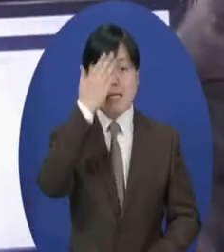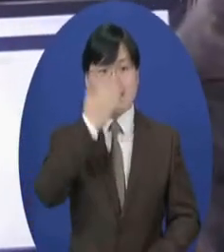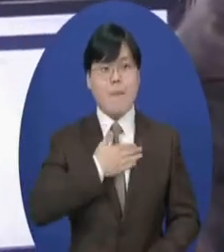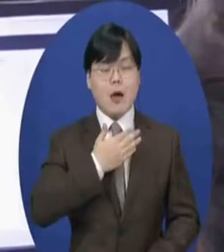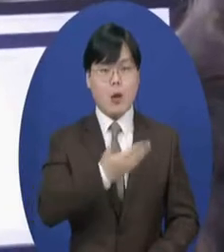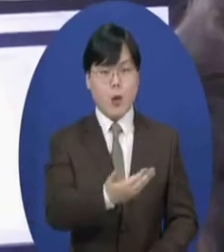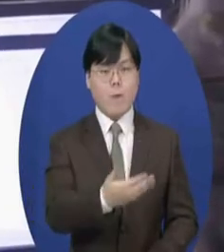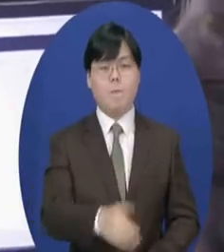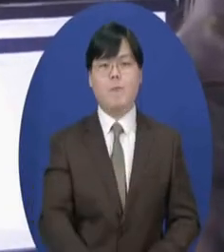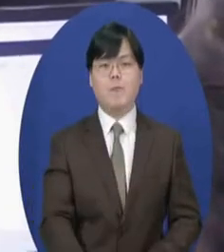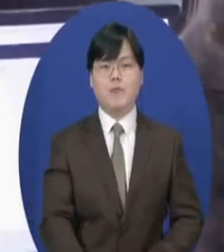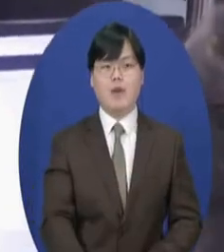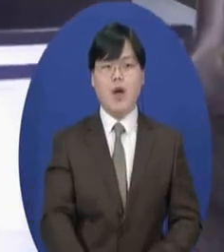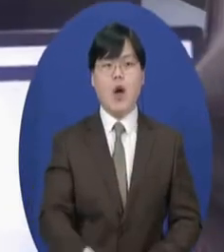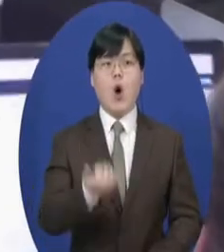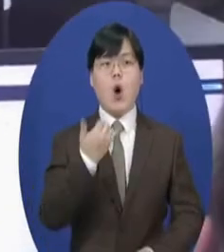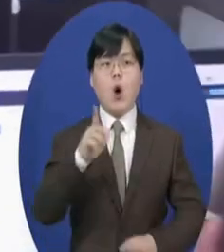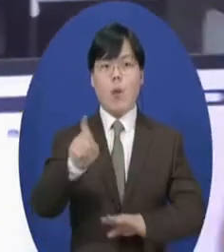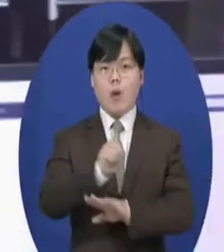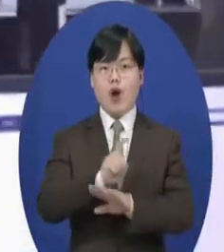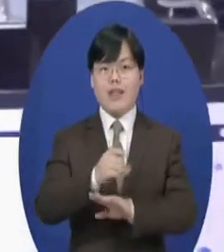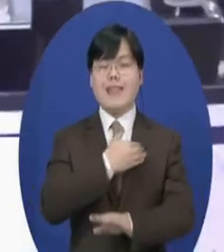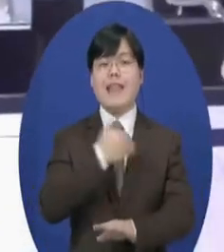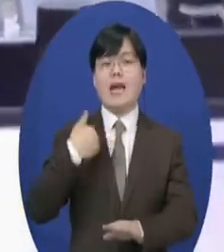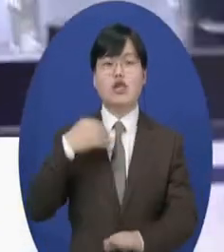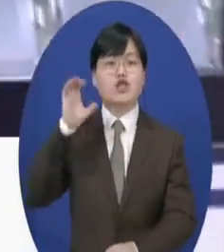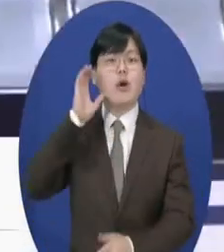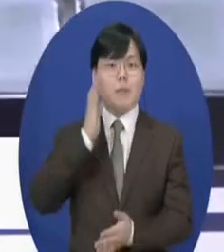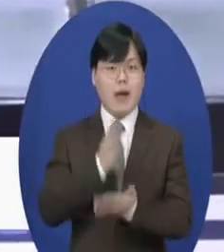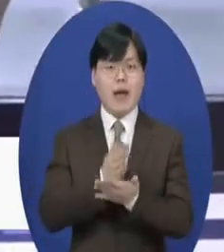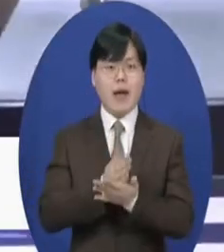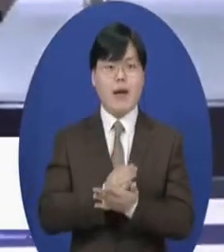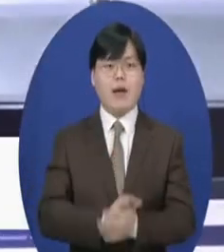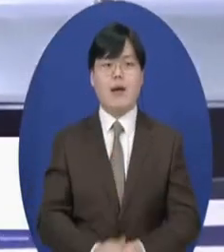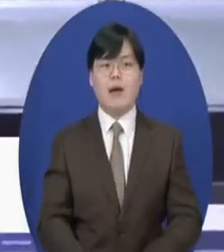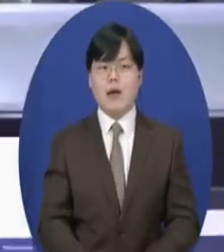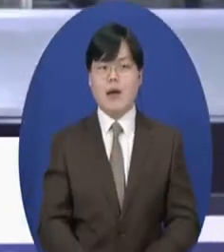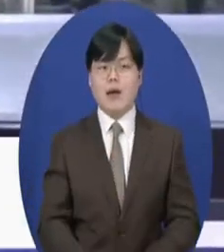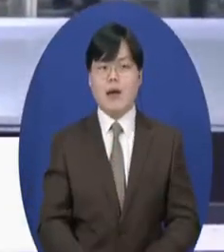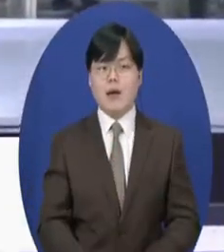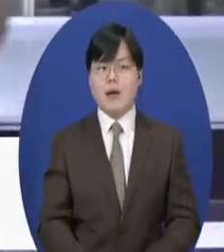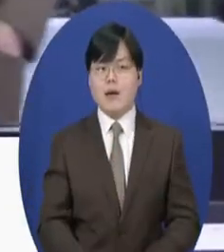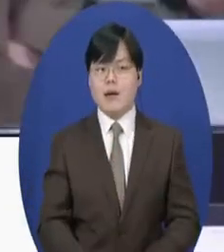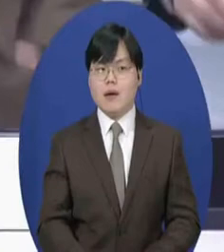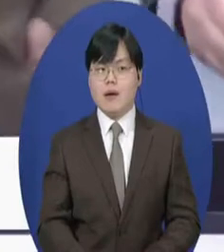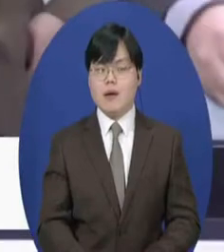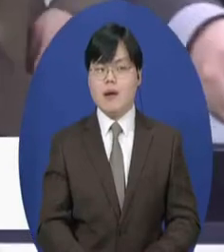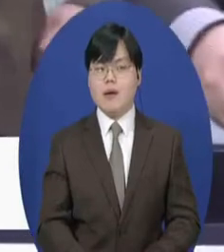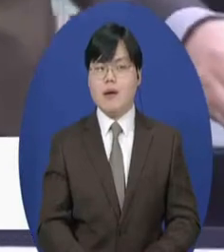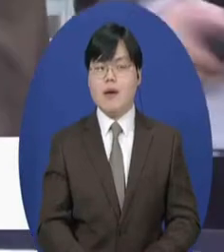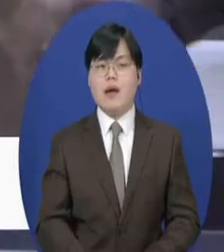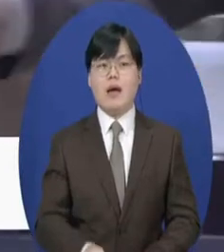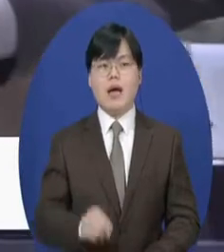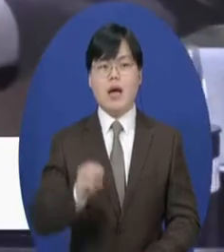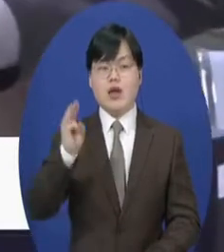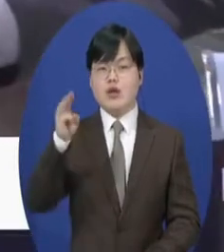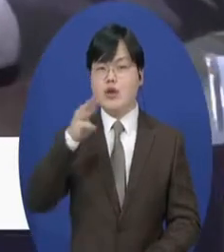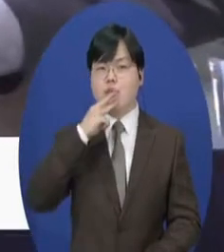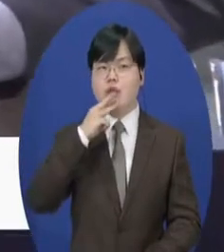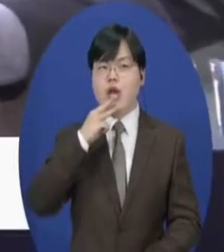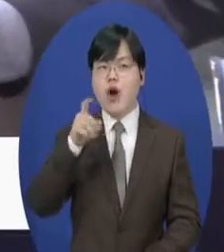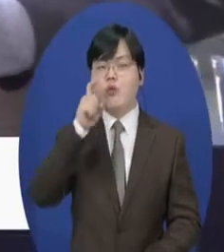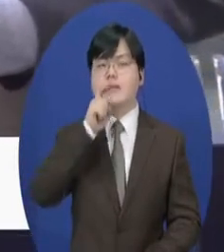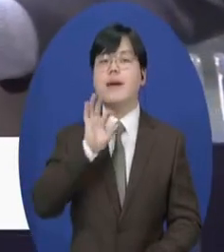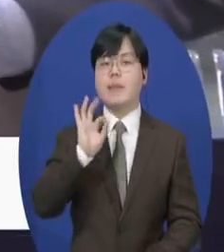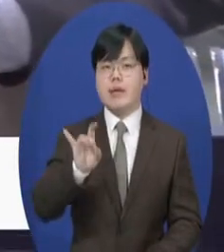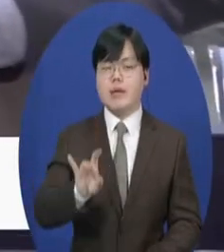Сайн байна уу? Нийслэлийн цэг дарга сумын яваа сонсож байна. Өө сайн байна уу та? За тодруулаа та яг